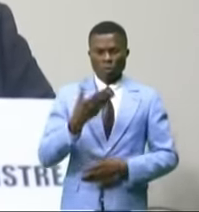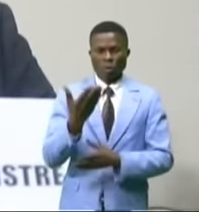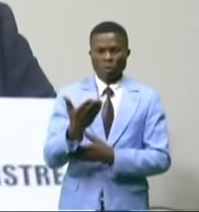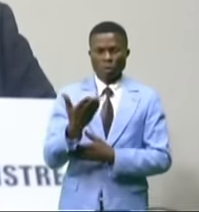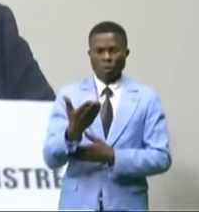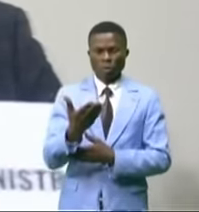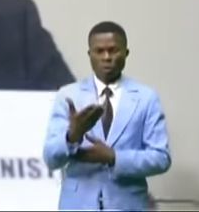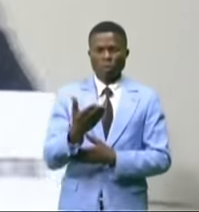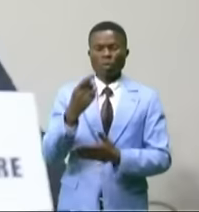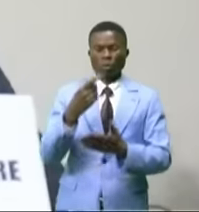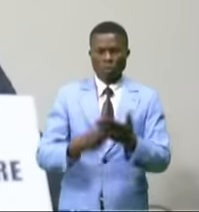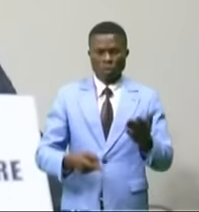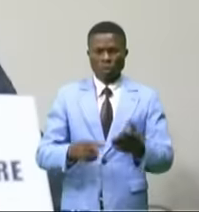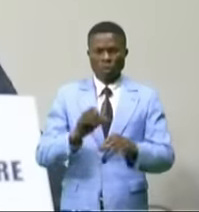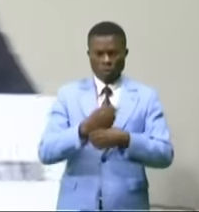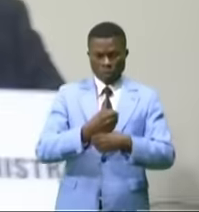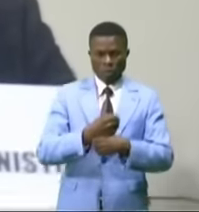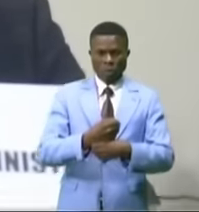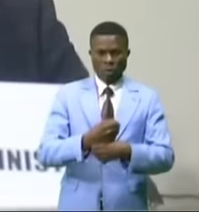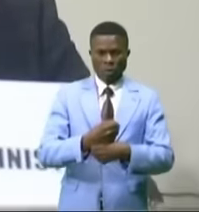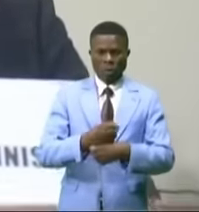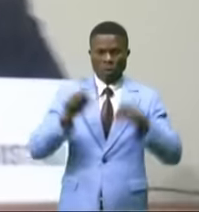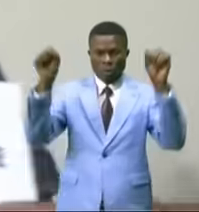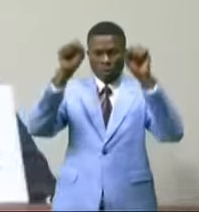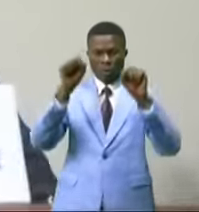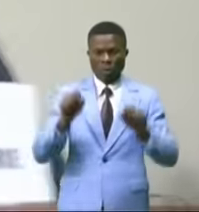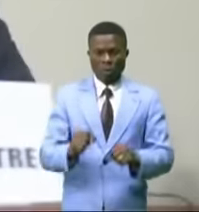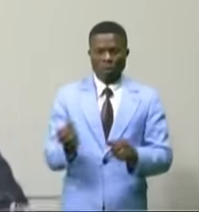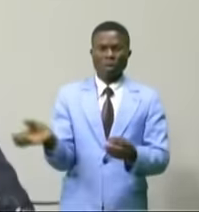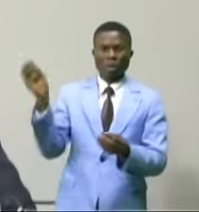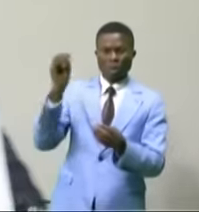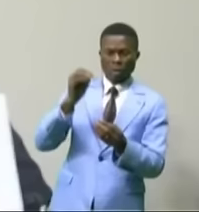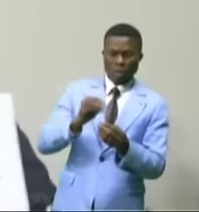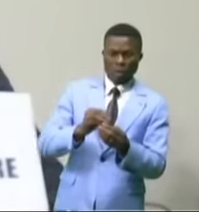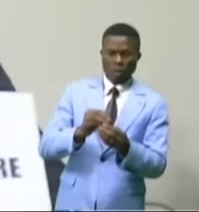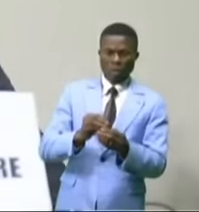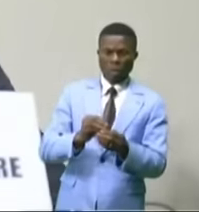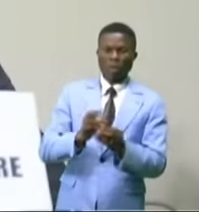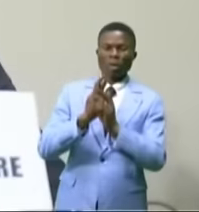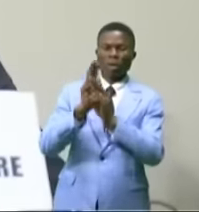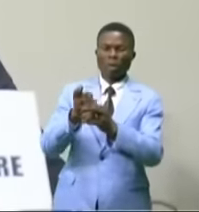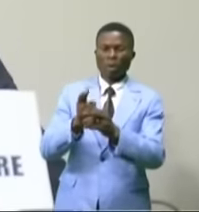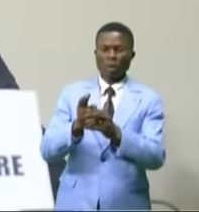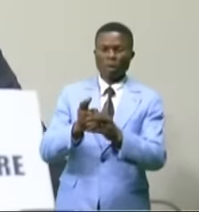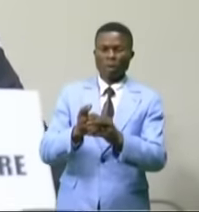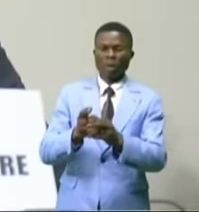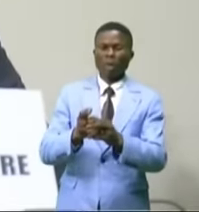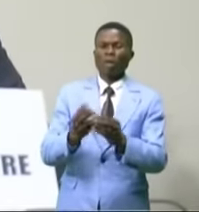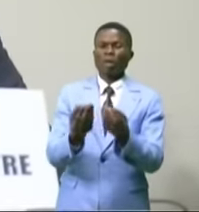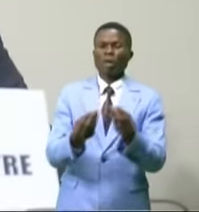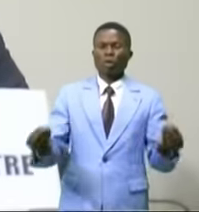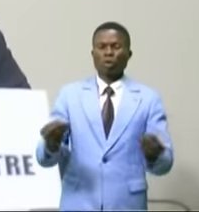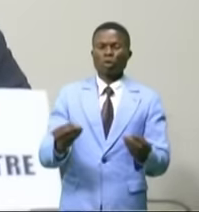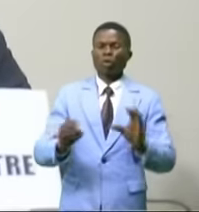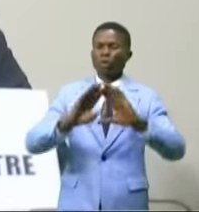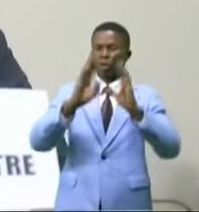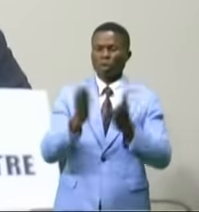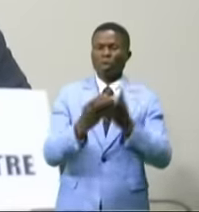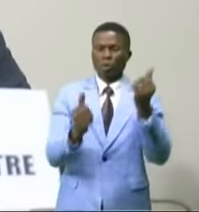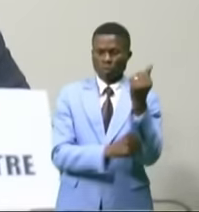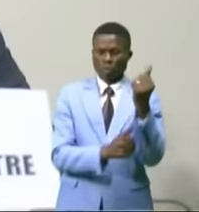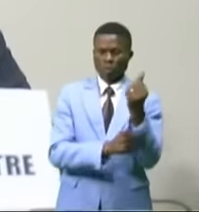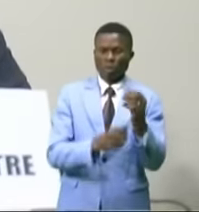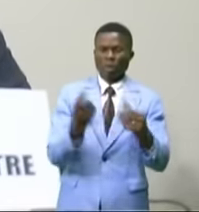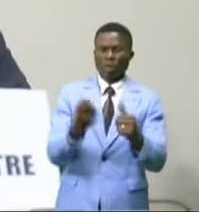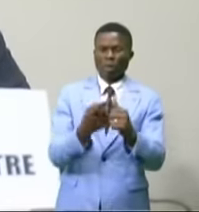ensemble pour créer un système intégré qui répond aux besoins de toutes les parties prenantes et surtout ceux du